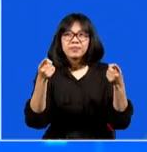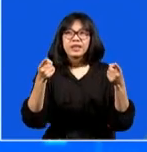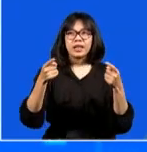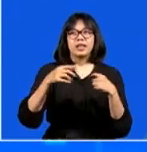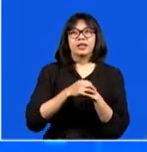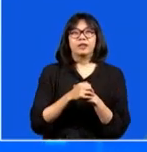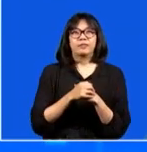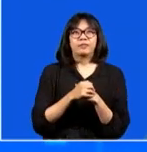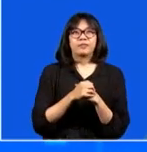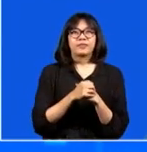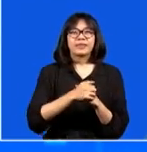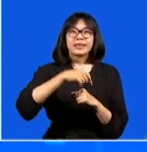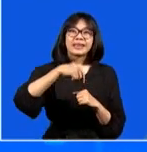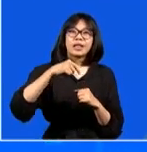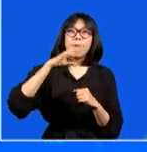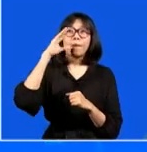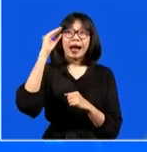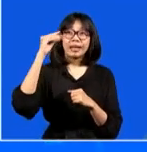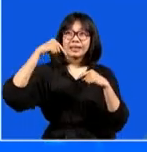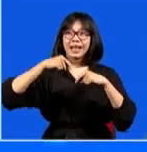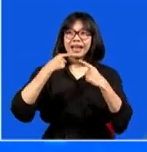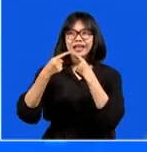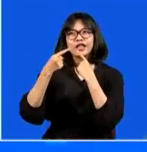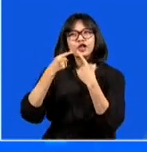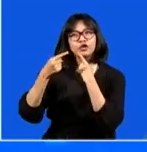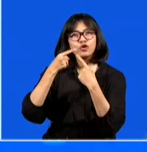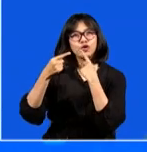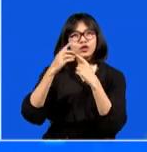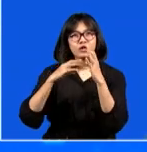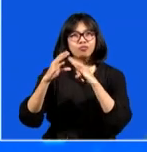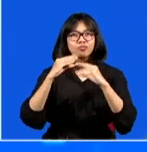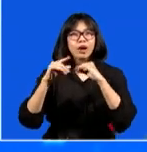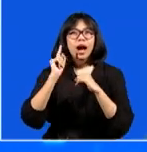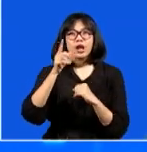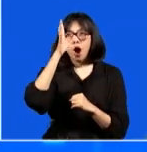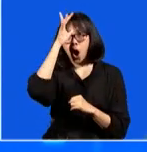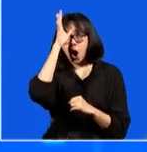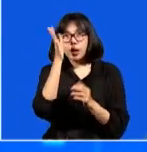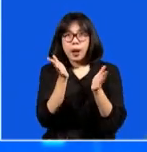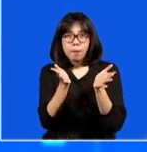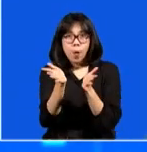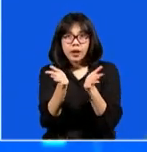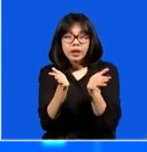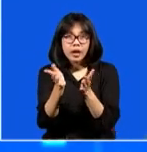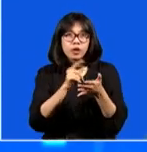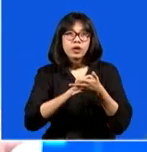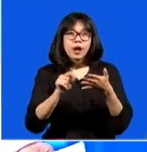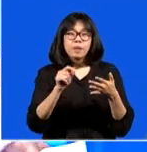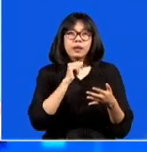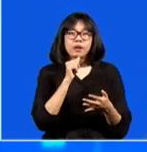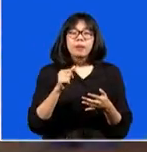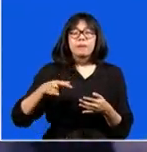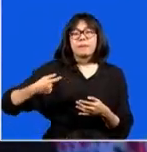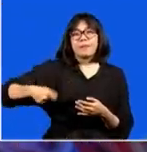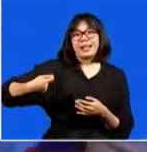juga ini Oke diskusi pagi hari ini akan langsung di moderasi oleh Mas menteri Berikan tepuk tangan yang meriah untuk